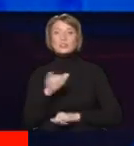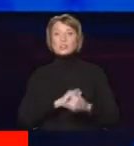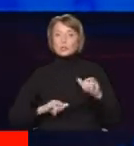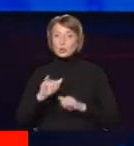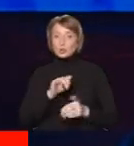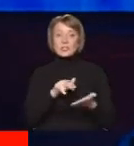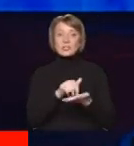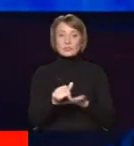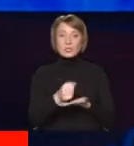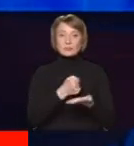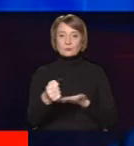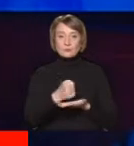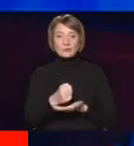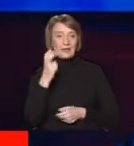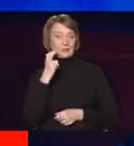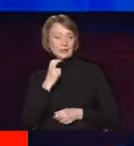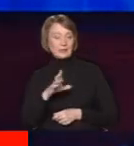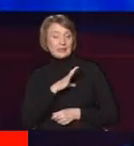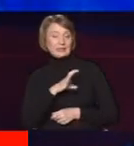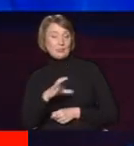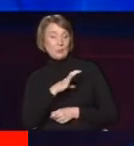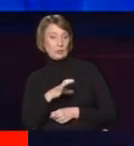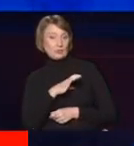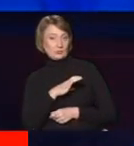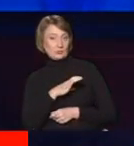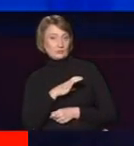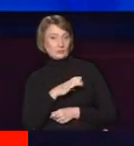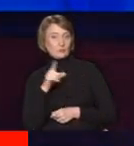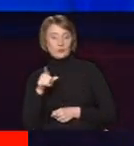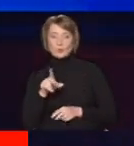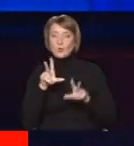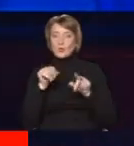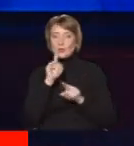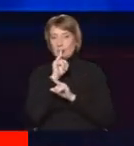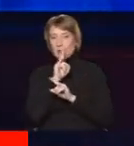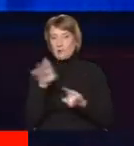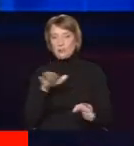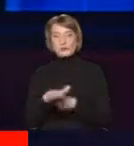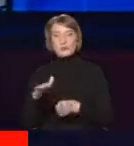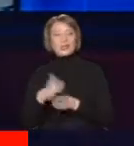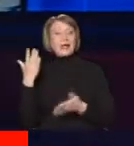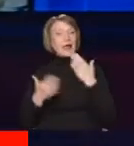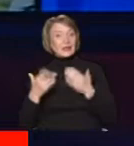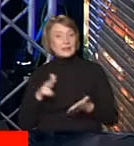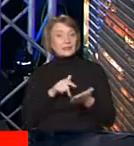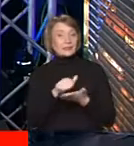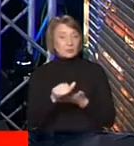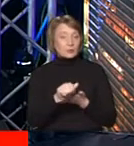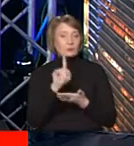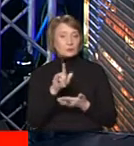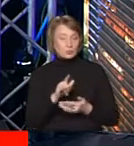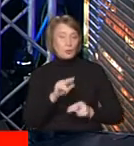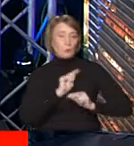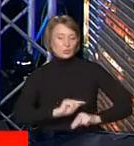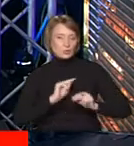Київську міську раду, для самозбагачення, то ти всі ці обіцянки навіть і не будеш навіть близько виконувати. Натомість, якщо ти дійдеш для того, щоб працювати на громаду саме,